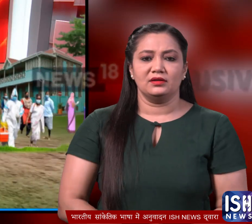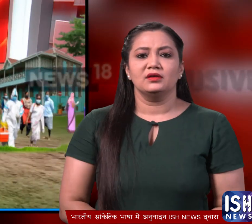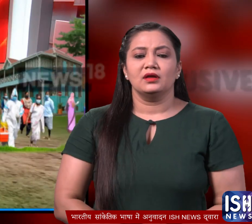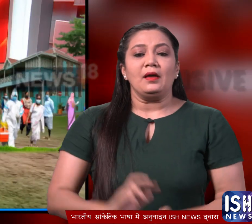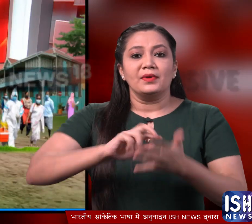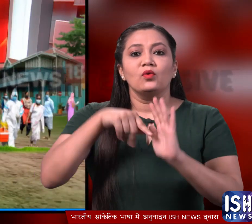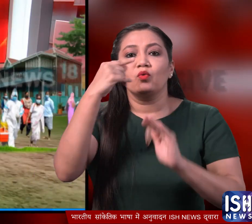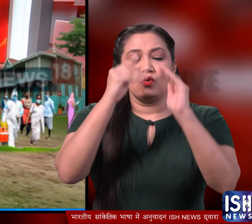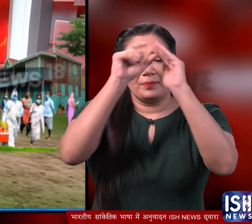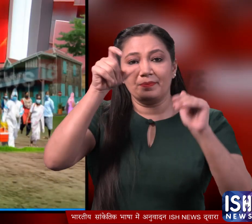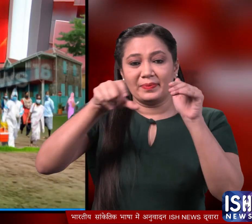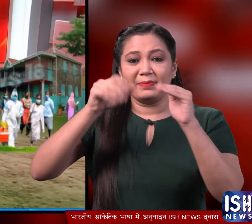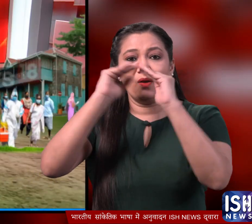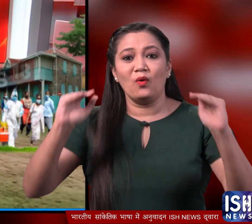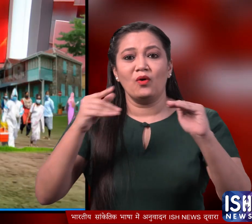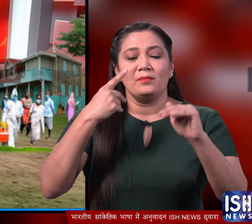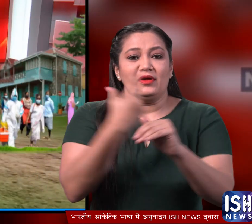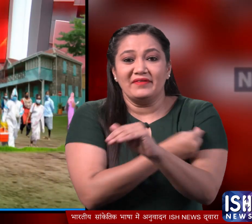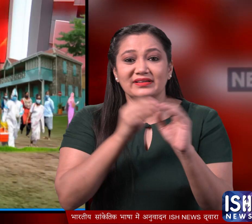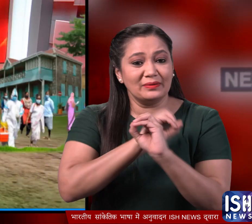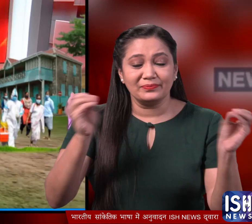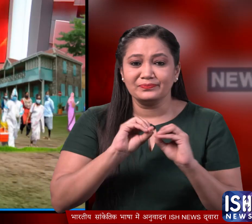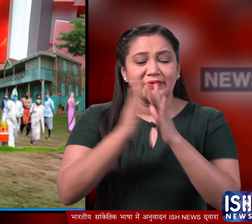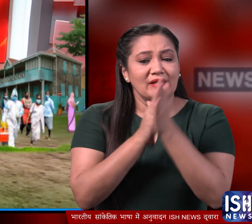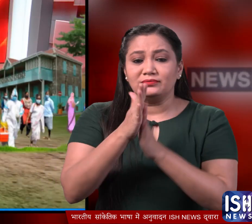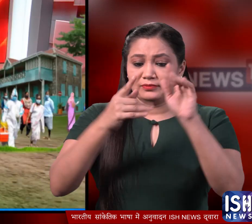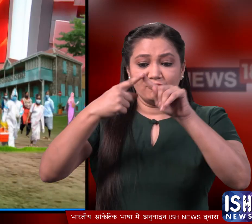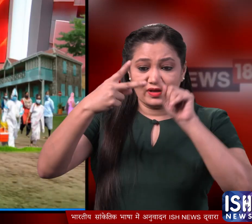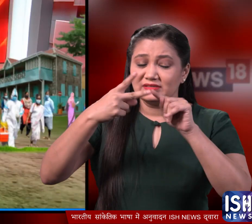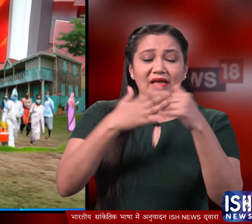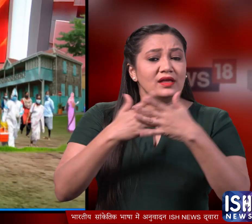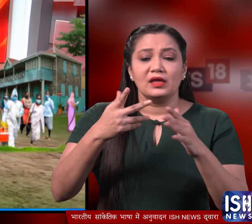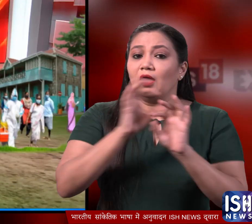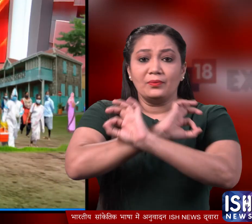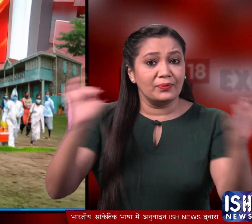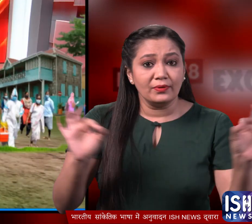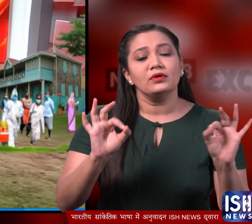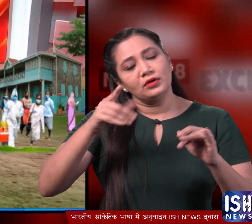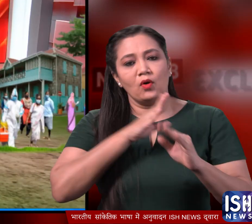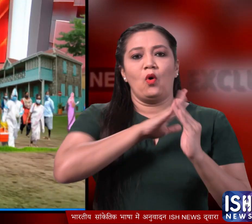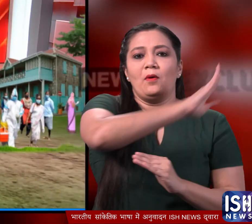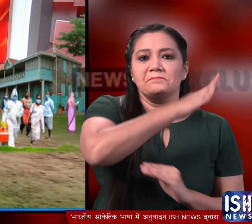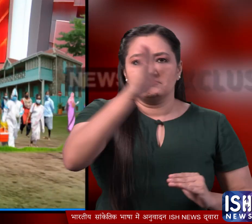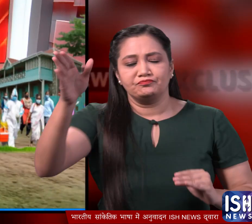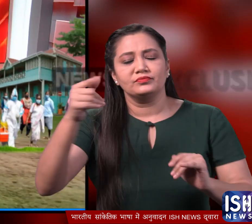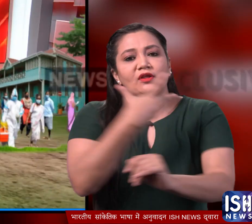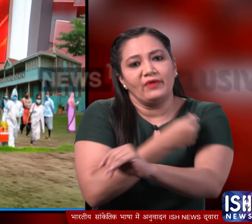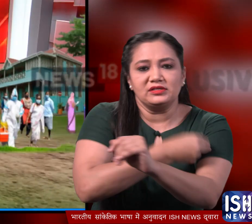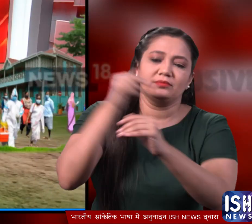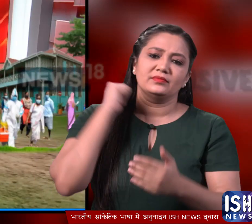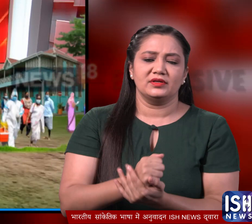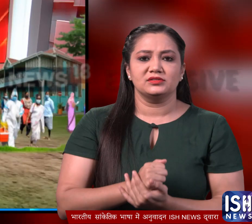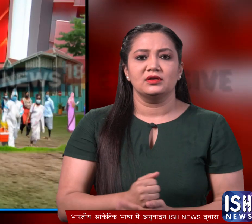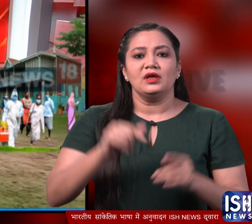اس ابھیان کے تحت ان لوگوں کے گھنوں تک ویکسین پہنچائی جائے گی جنہیں ابھی تک پہلے یا دوسری ڈوز نہیں لگی اس سے پہلے